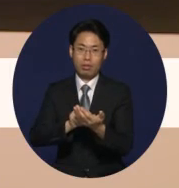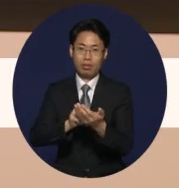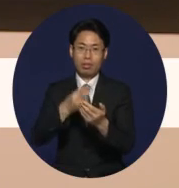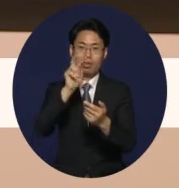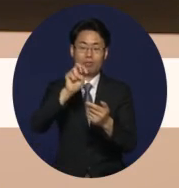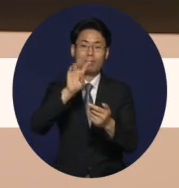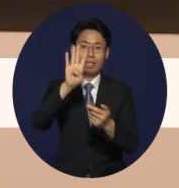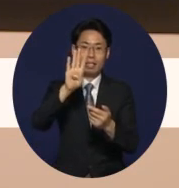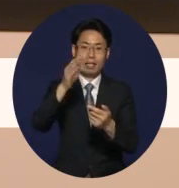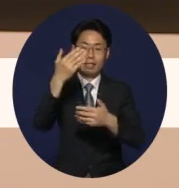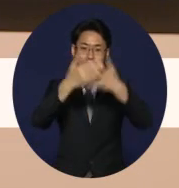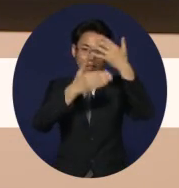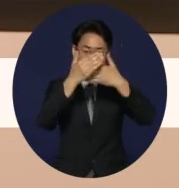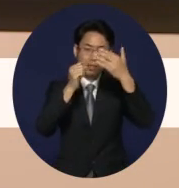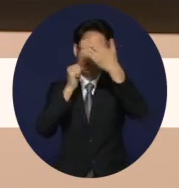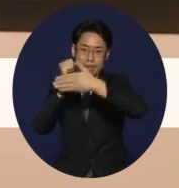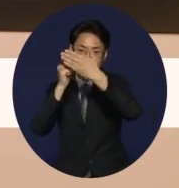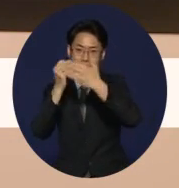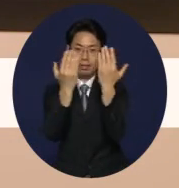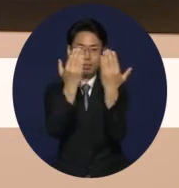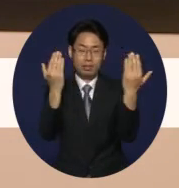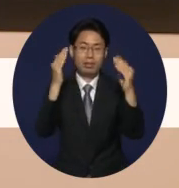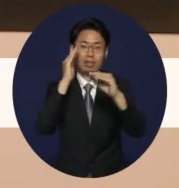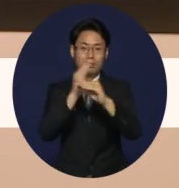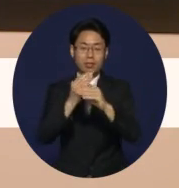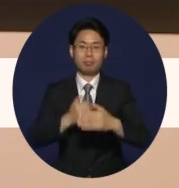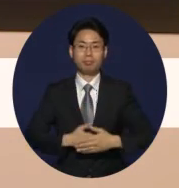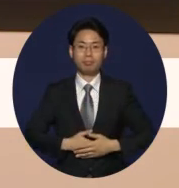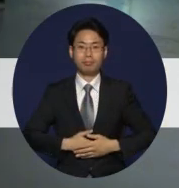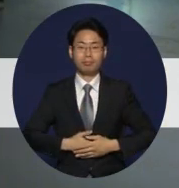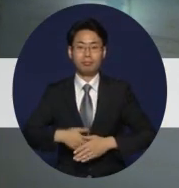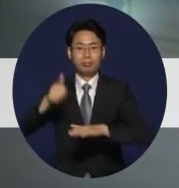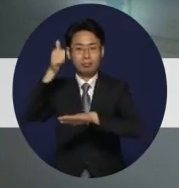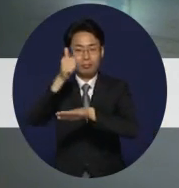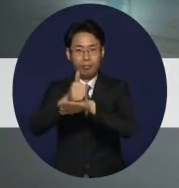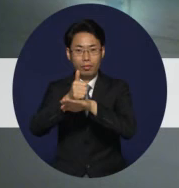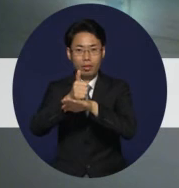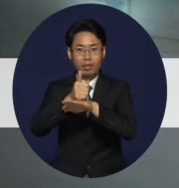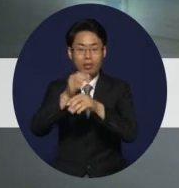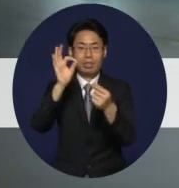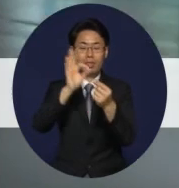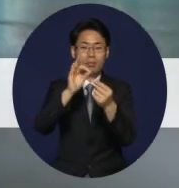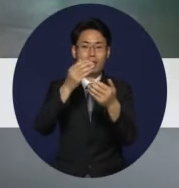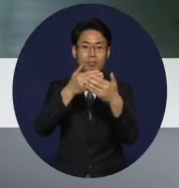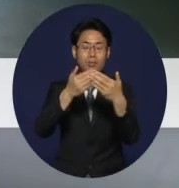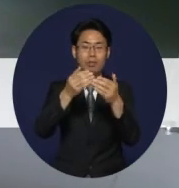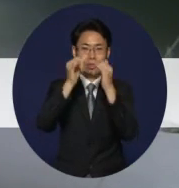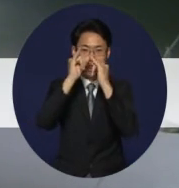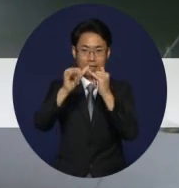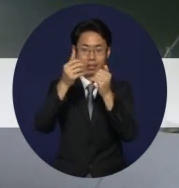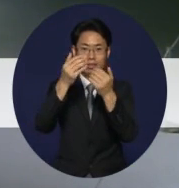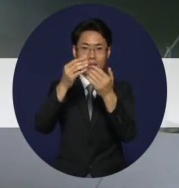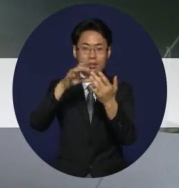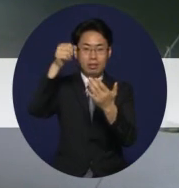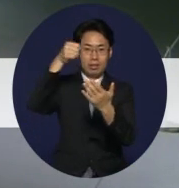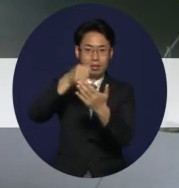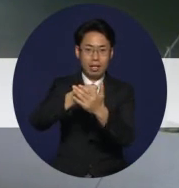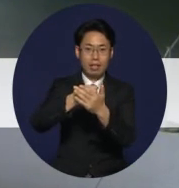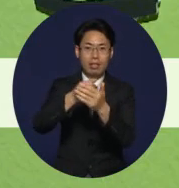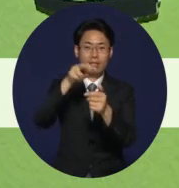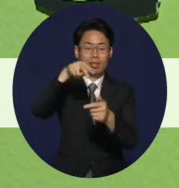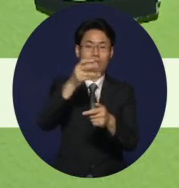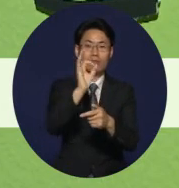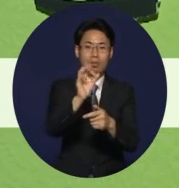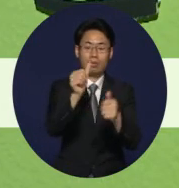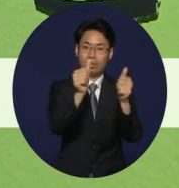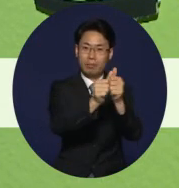총 24점의 영상과 사진 작품이 전시되고 있습니다. 마지막으로 제10회 장두건 미술상 수상작가로